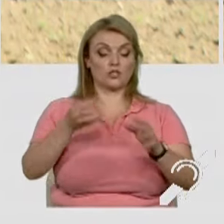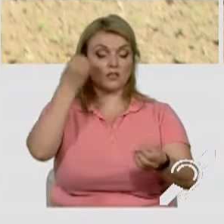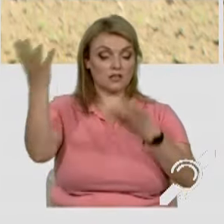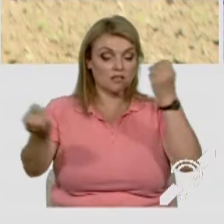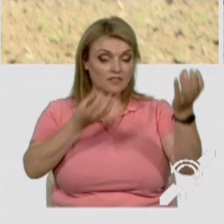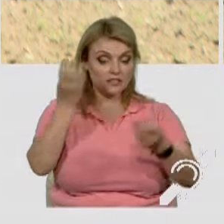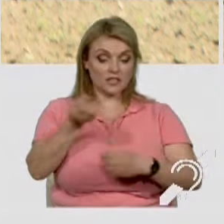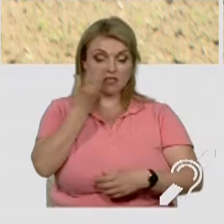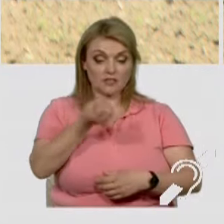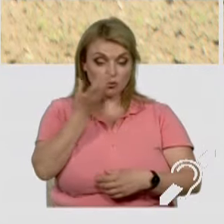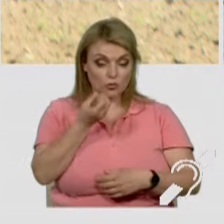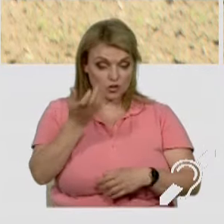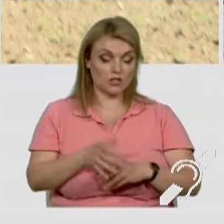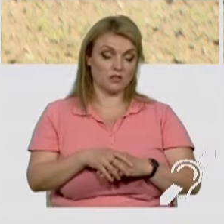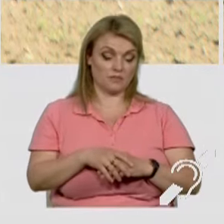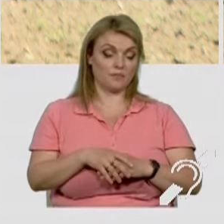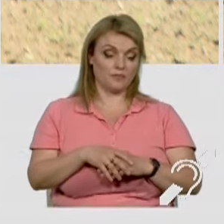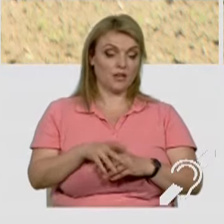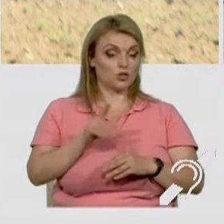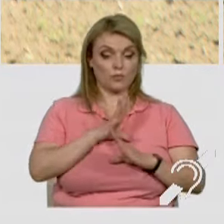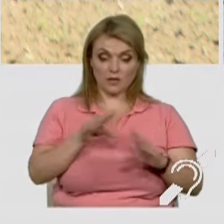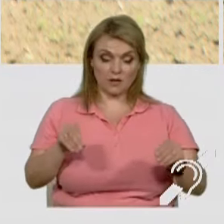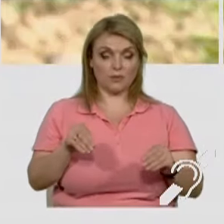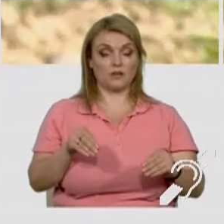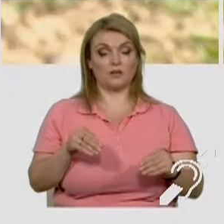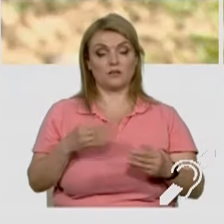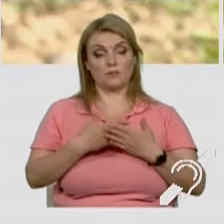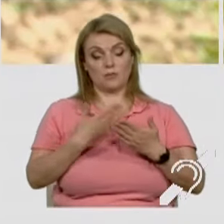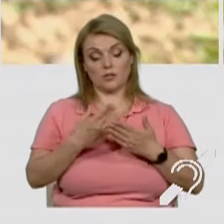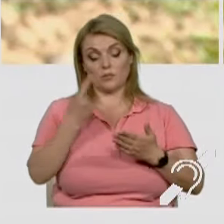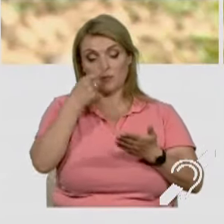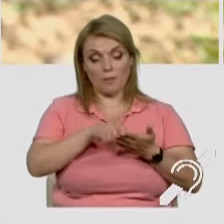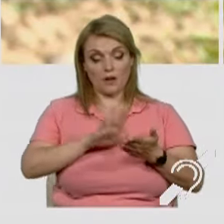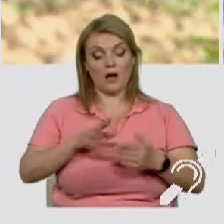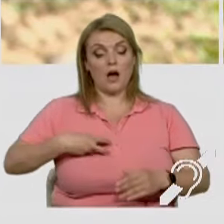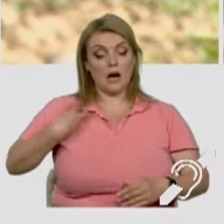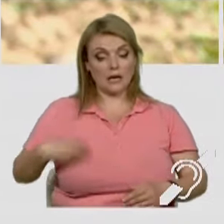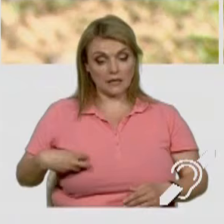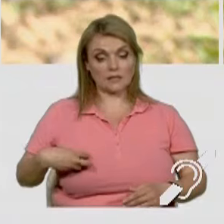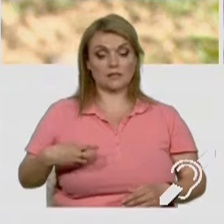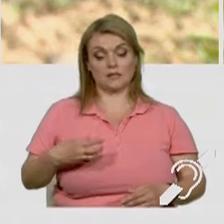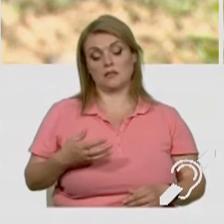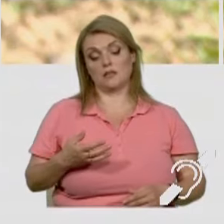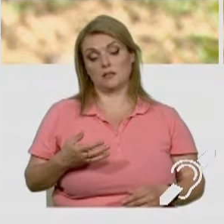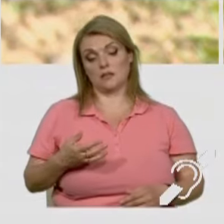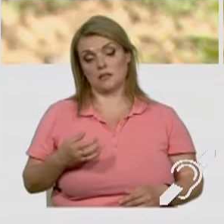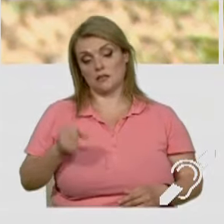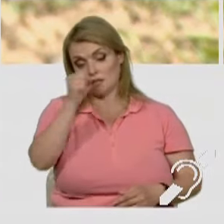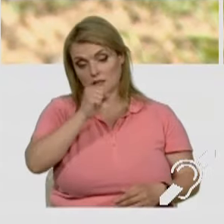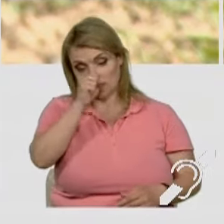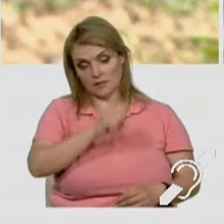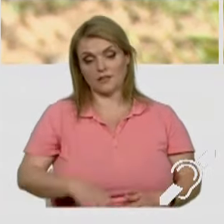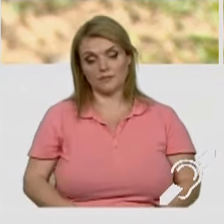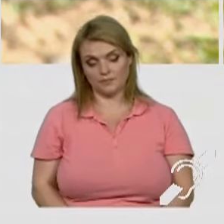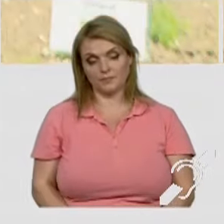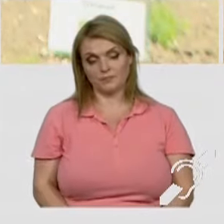ne securizează sau ne micșorează riscul de înghețuri târzii. Cu era cu fir roșu scris la noi că pe fructele sâmburoase nu se